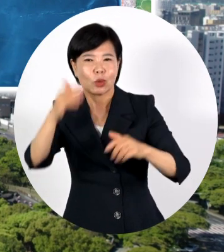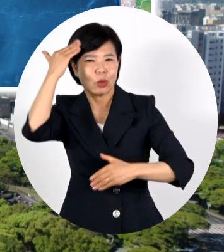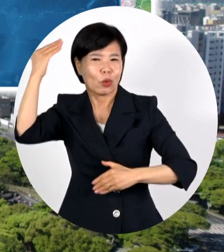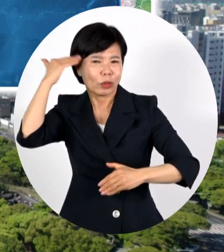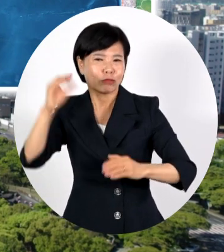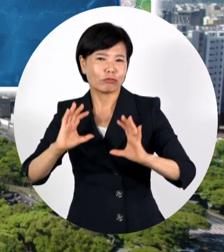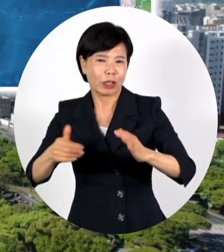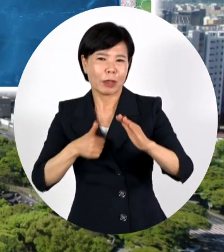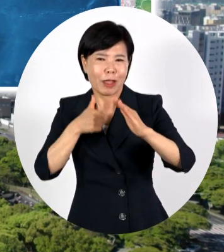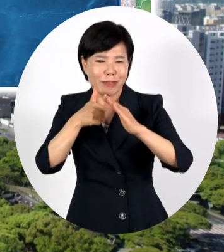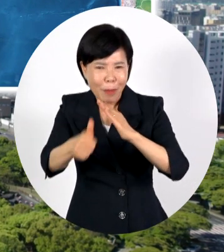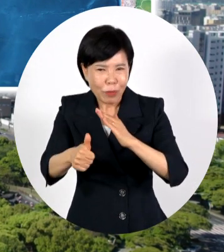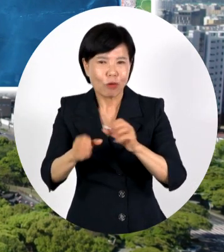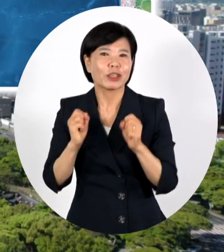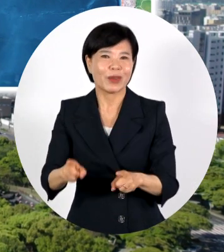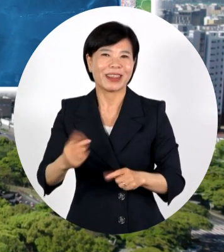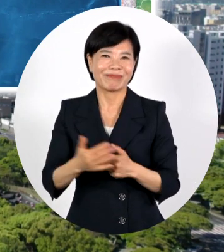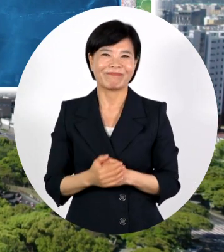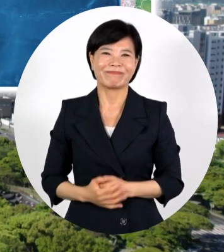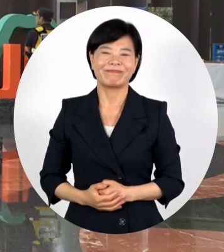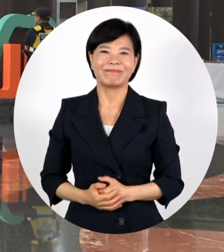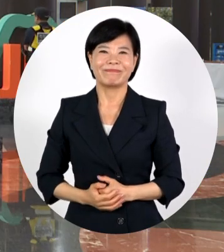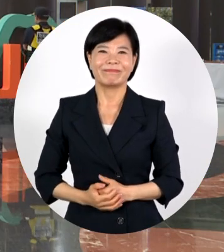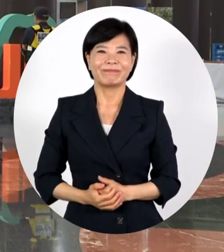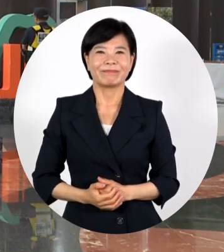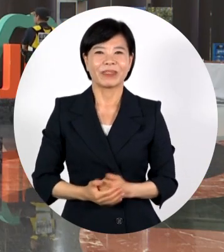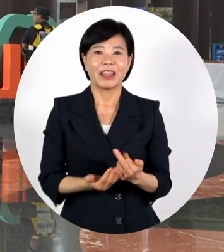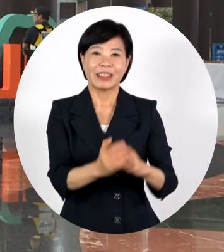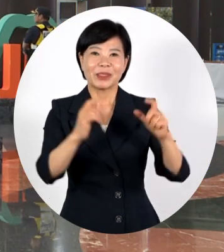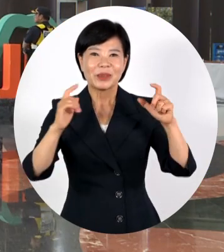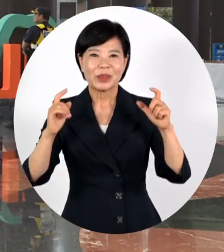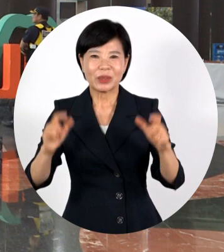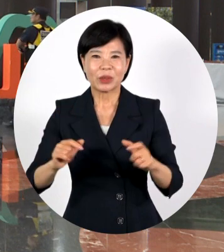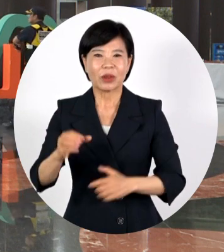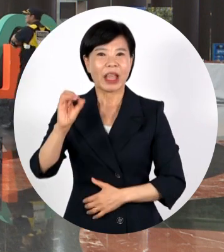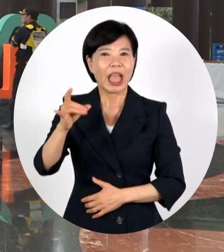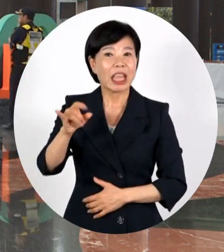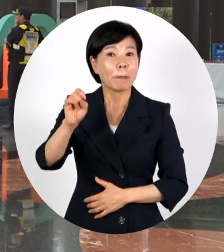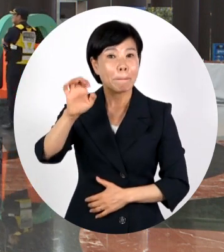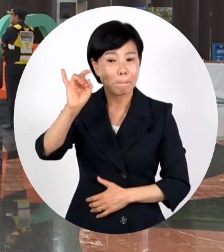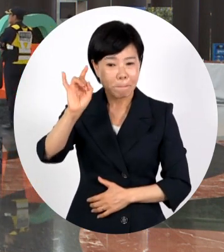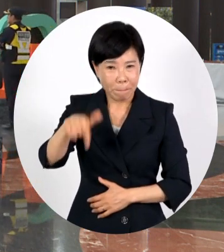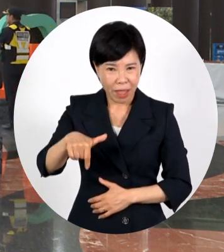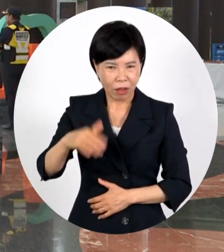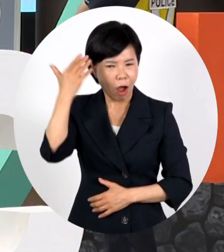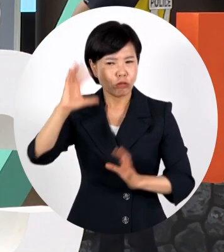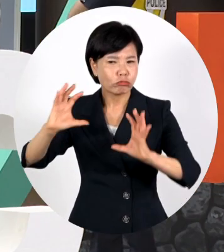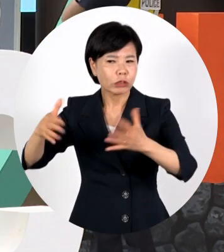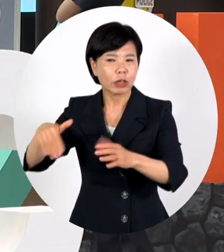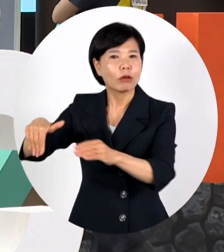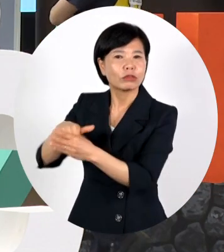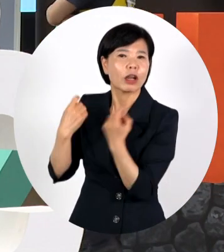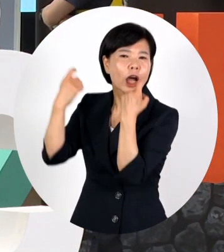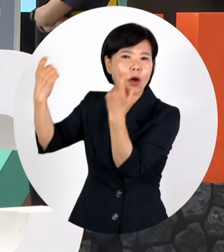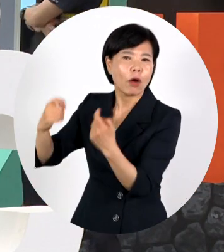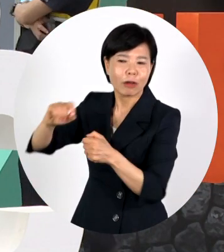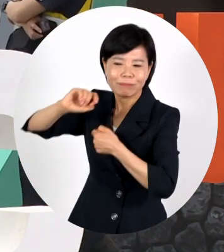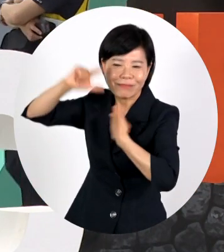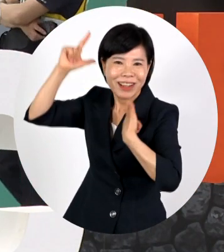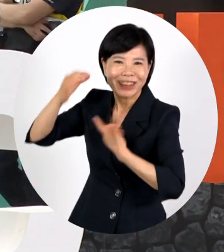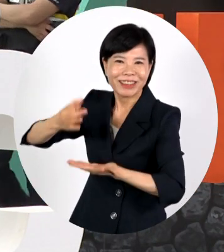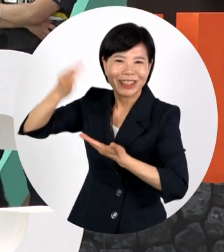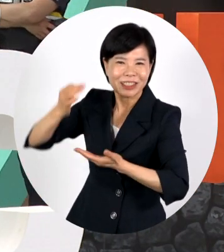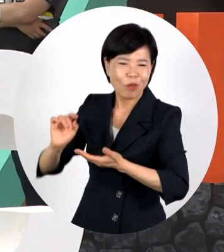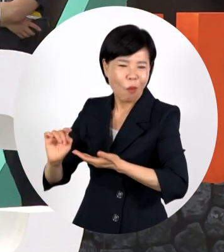도약하는 기회로 삼겠다는 계획을 밝혔습니다. 제주도는 에이펙 정상회의를 대한민국이 가진 문화관광 브랜드의